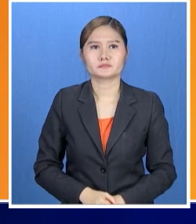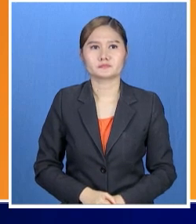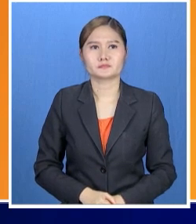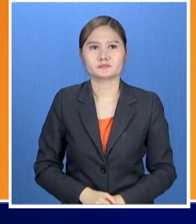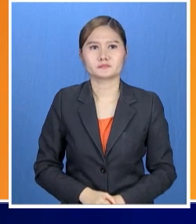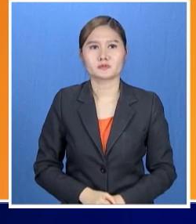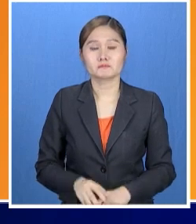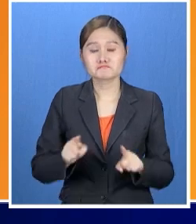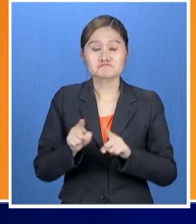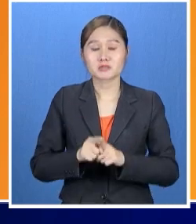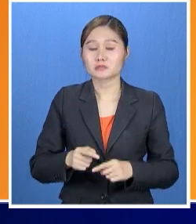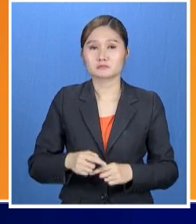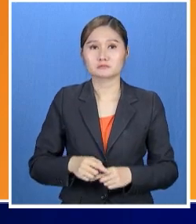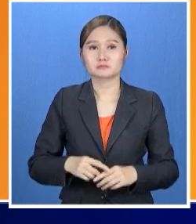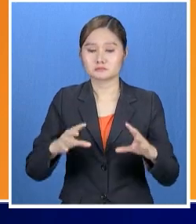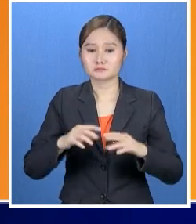คือเพิ่นเข่งขัดอยู่ดิ